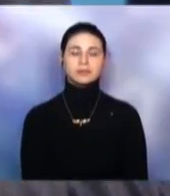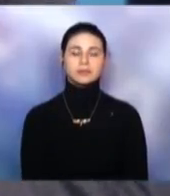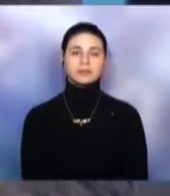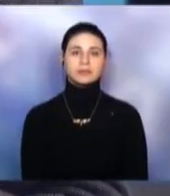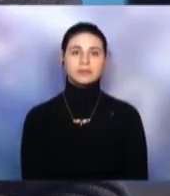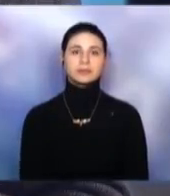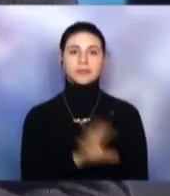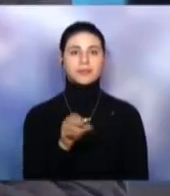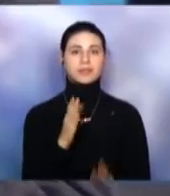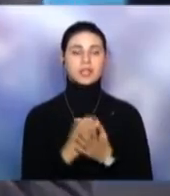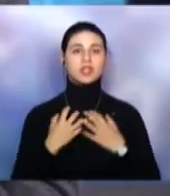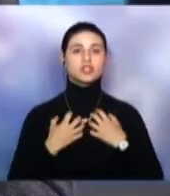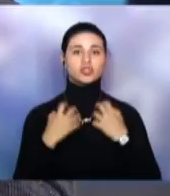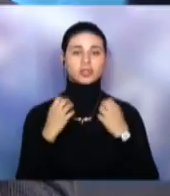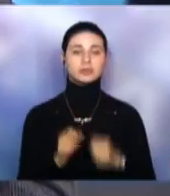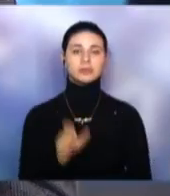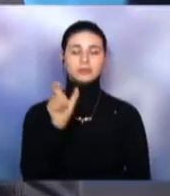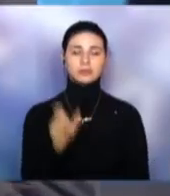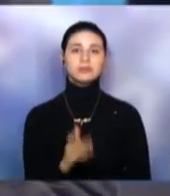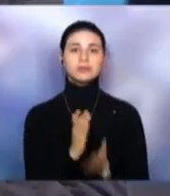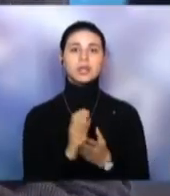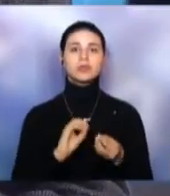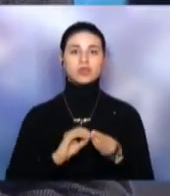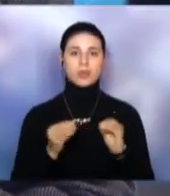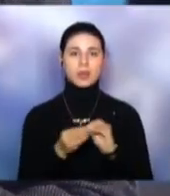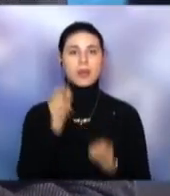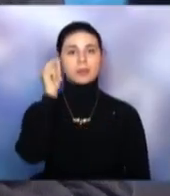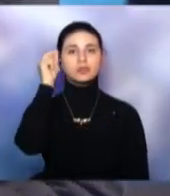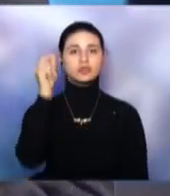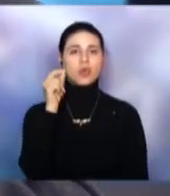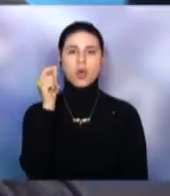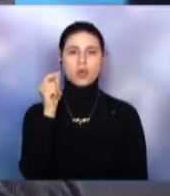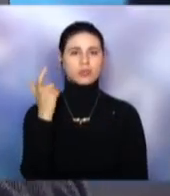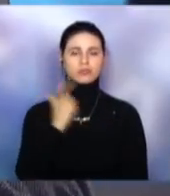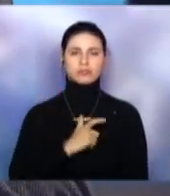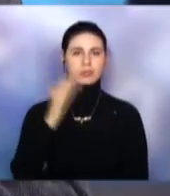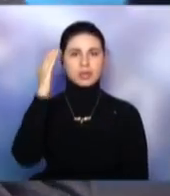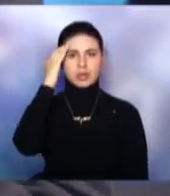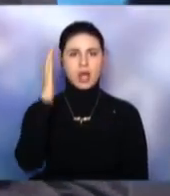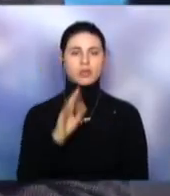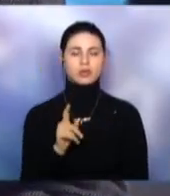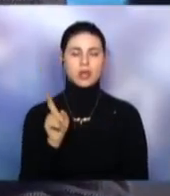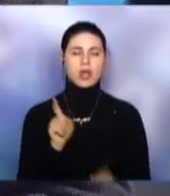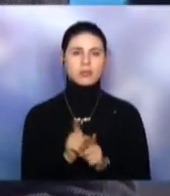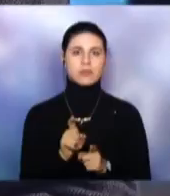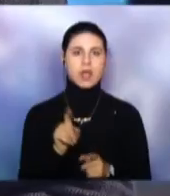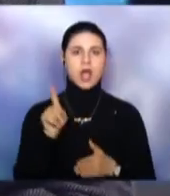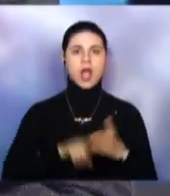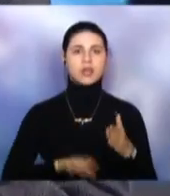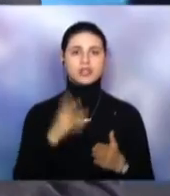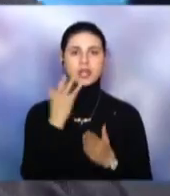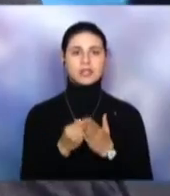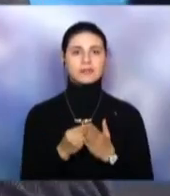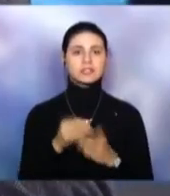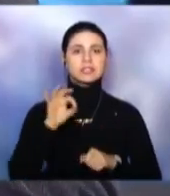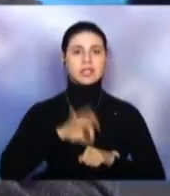წარმოიდგინეთ ჯანსაღი ადამიანი, რომელსაც შეექმნა ჯანმრთელობის პრობლემა, ფსიქოლოგიური გაუცხოება აქვს მას თავის პრობლემასთან და ყველანაირად